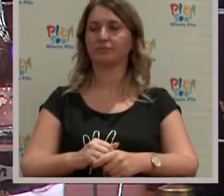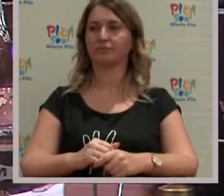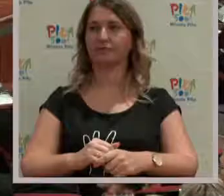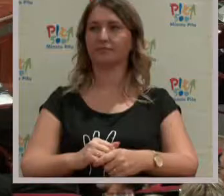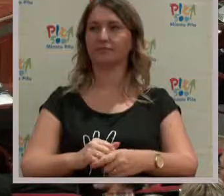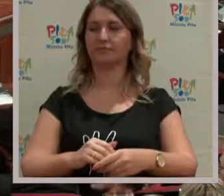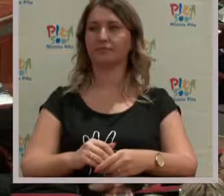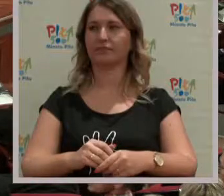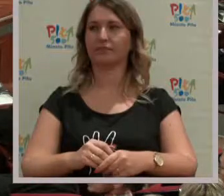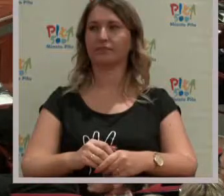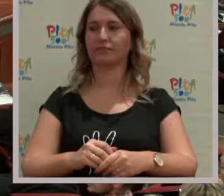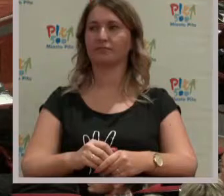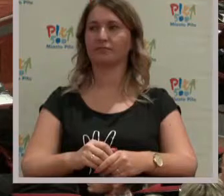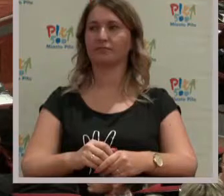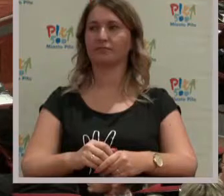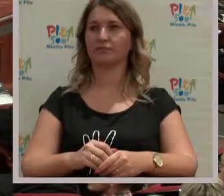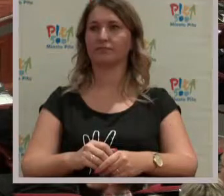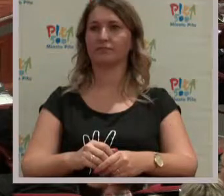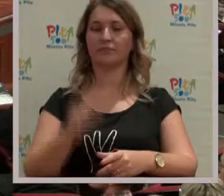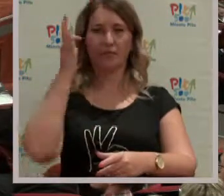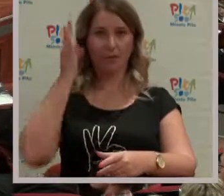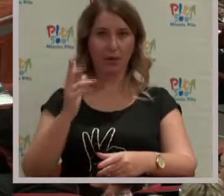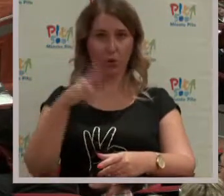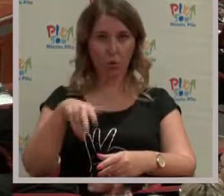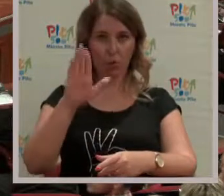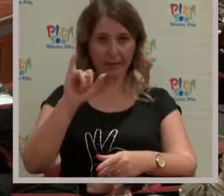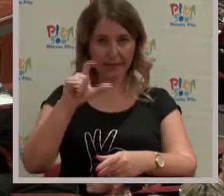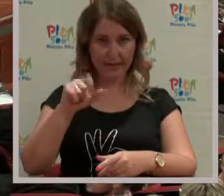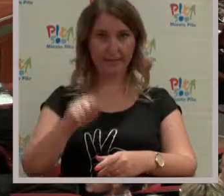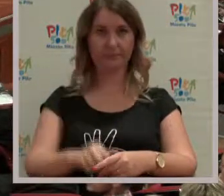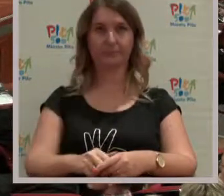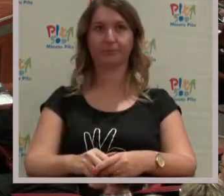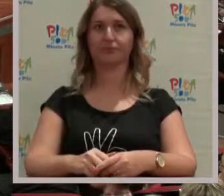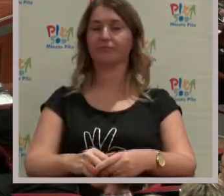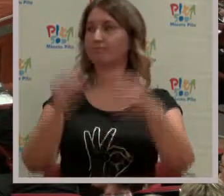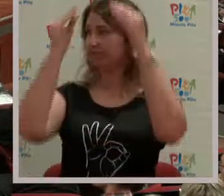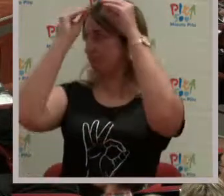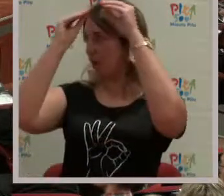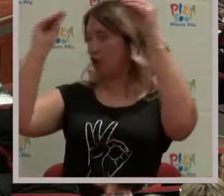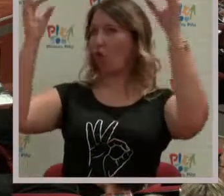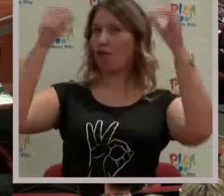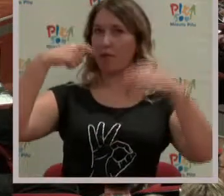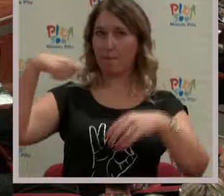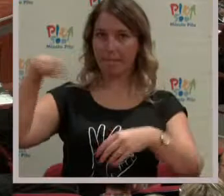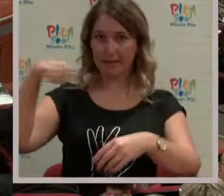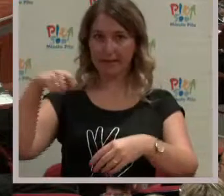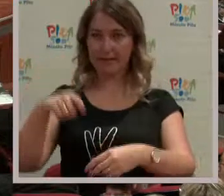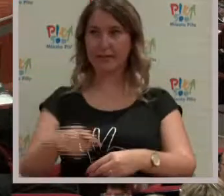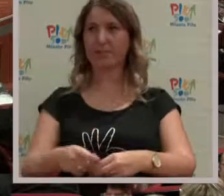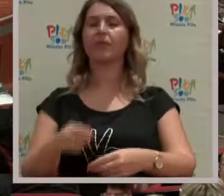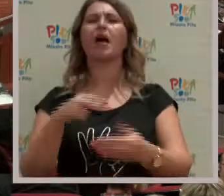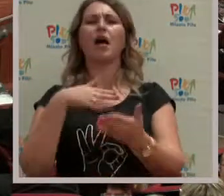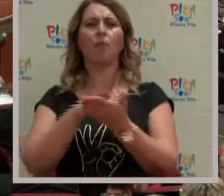Dziękuję bardzo. Pani Przewodnicząca Maria Kubica. Szanowny Panie Prezydencie, na początku wakacji